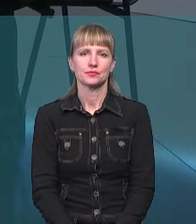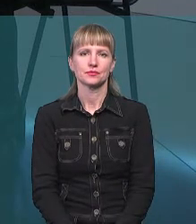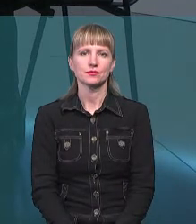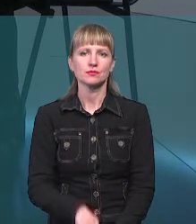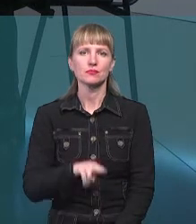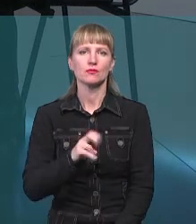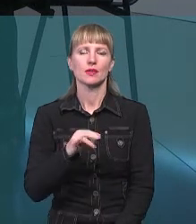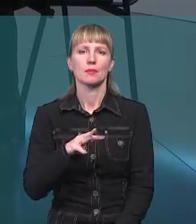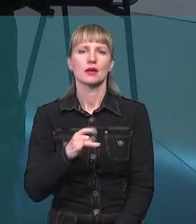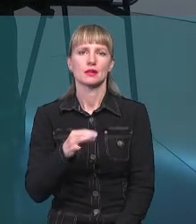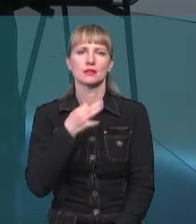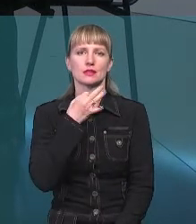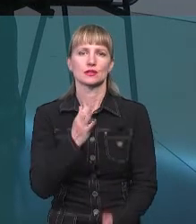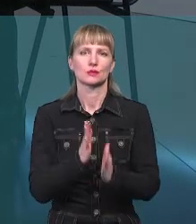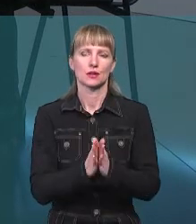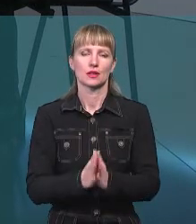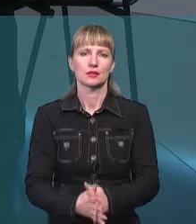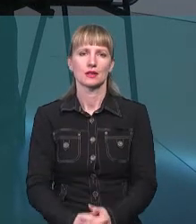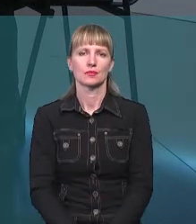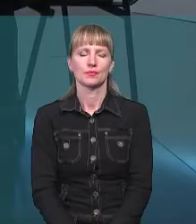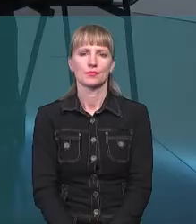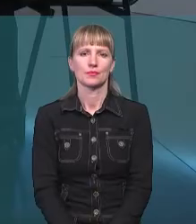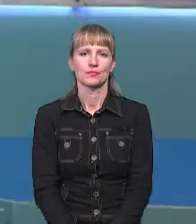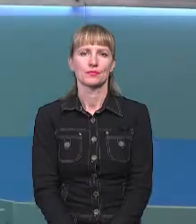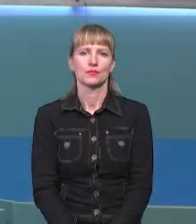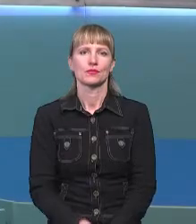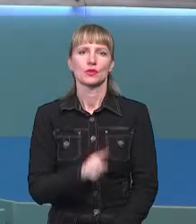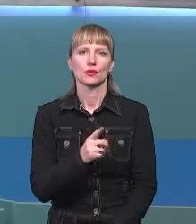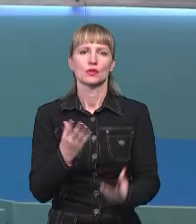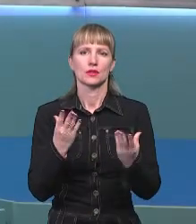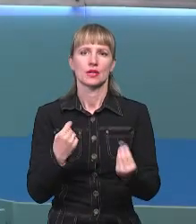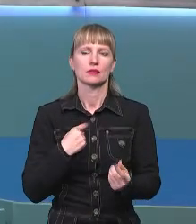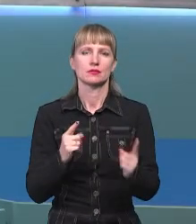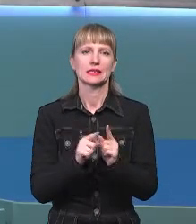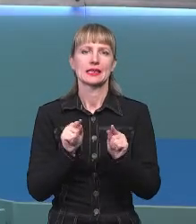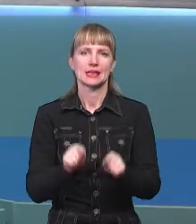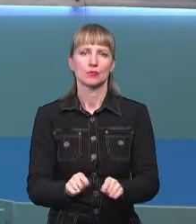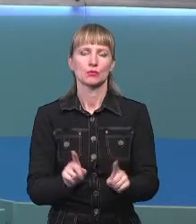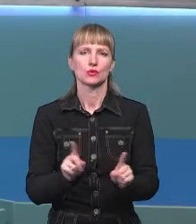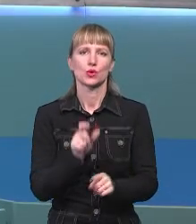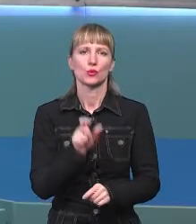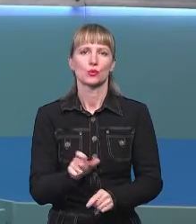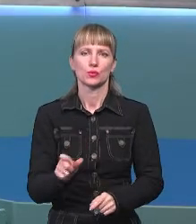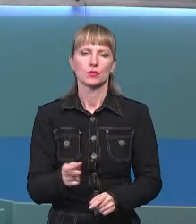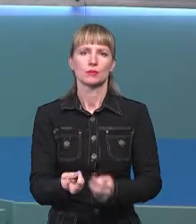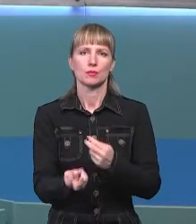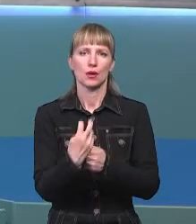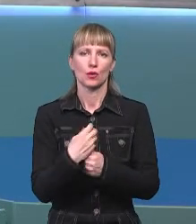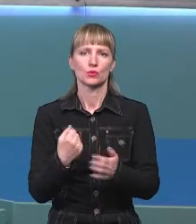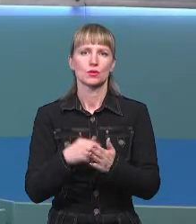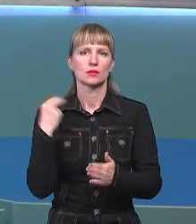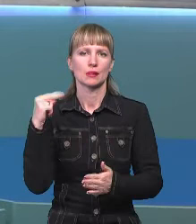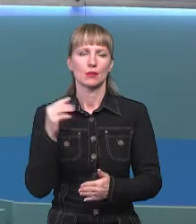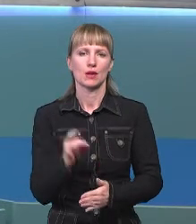Пані Марія, прокоментуйте, будь ласка. Так. Кожного дня я стикаюся з тим, що люди звертаються до